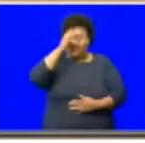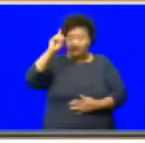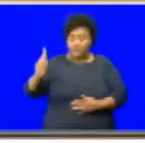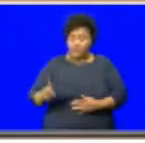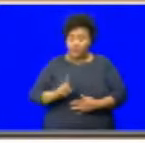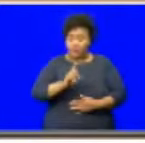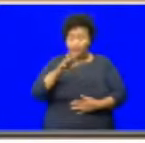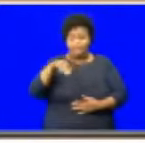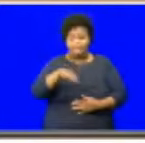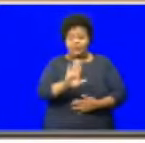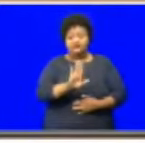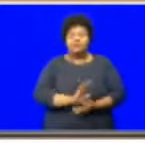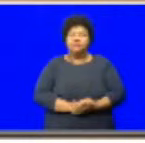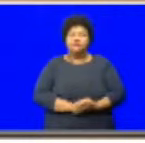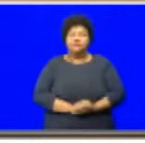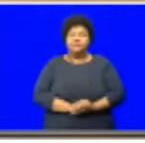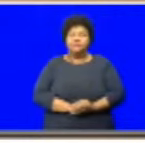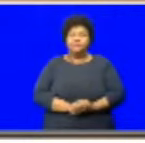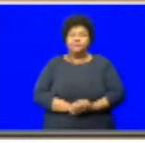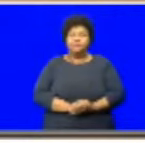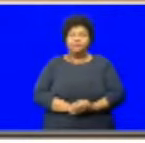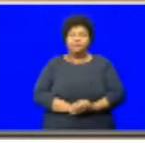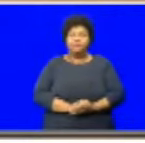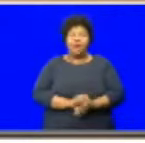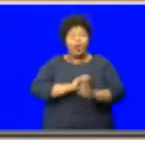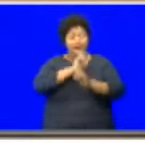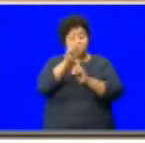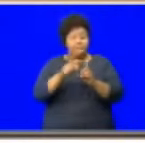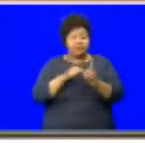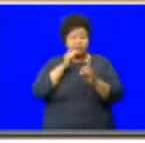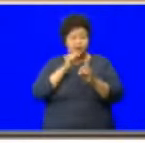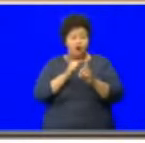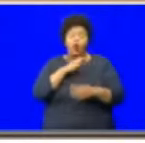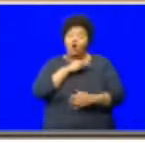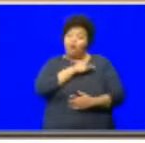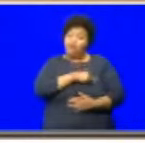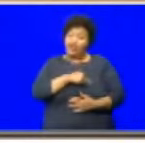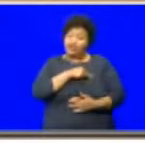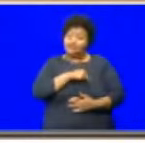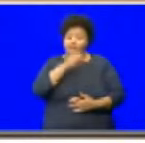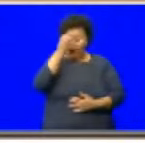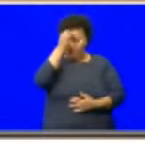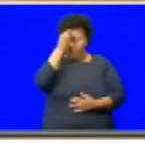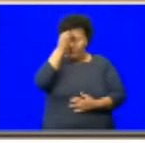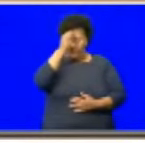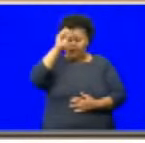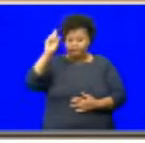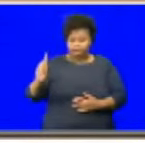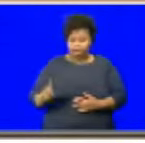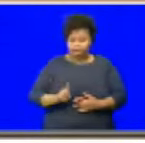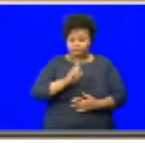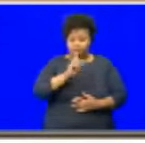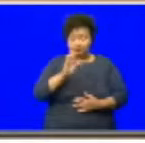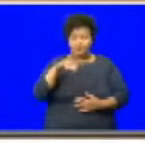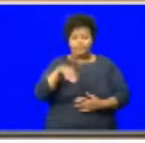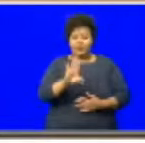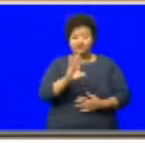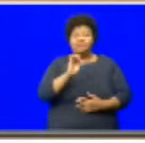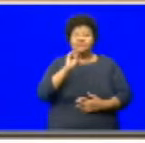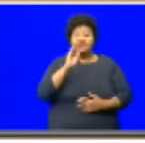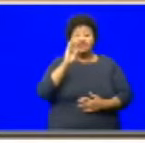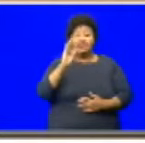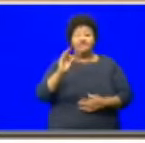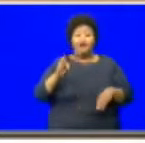kuto tonke tinzawo. Siyacela nje ukuthi akativete wekunene sichubeke nekusinxusa sive kakhulu ekuthenini nakukhona la singavumela